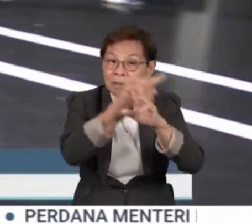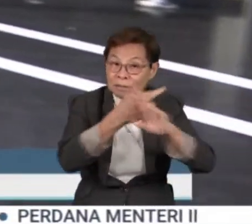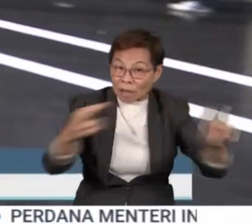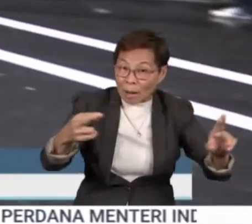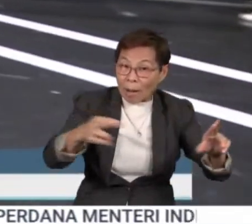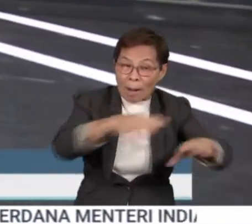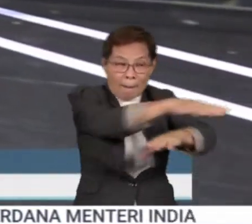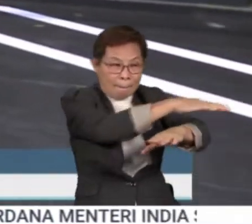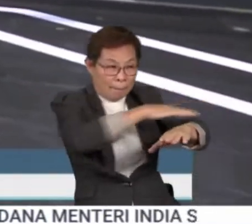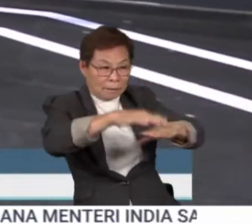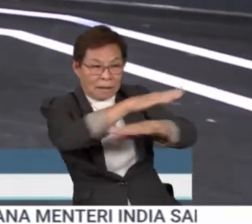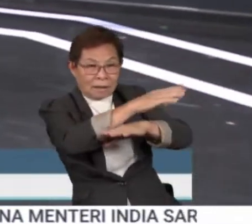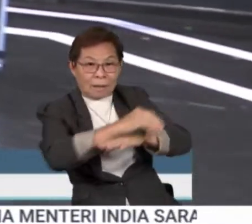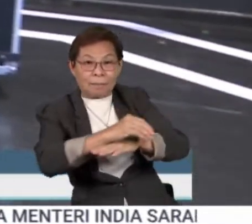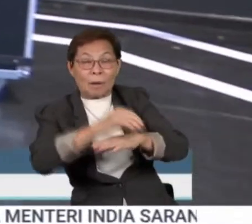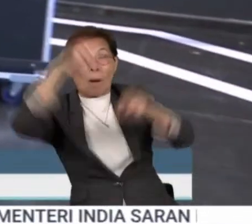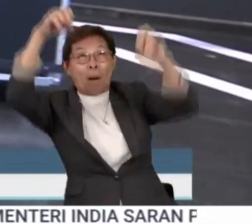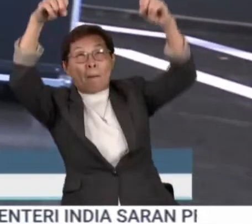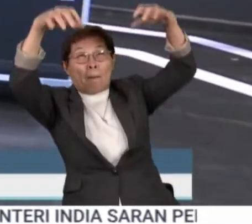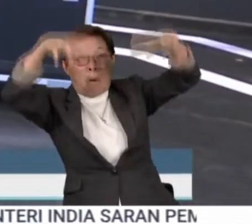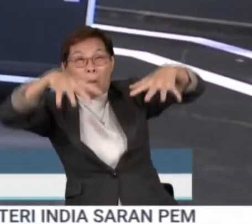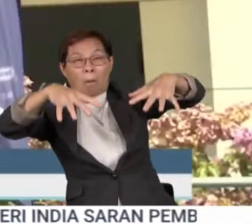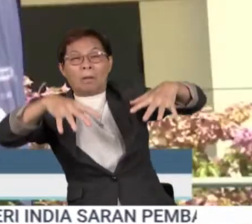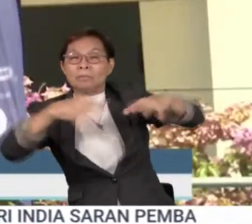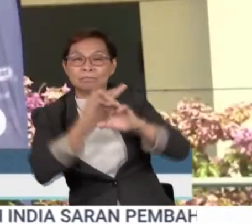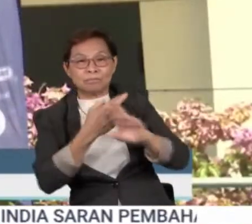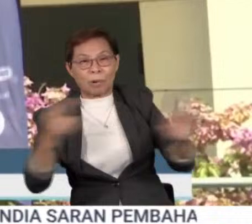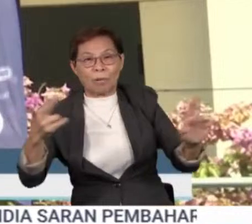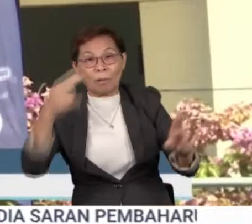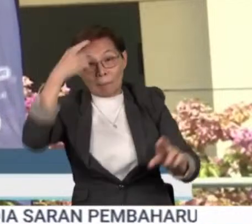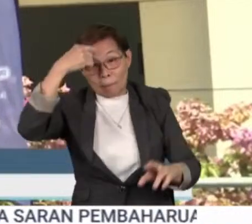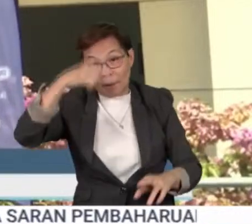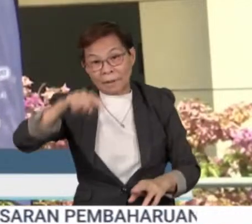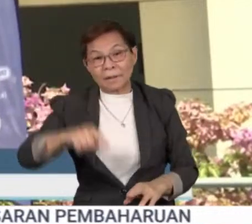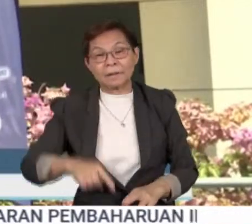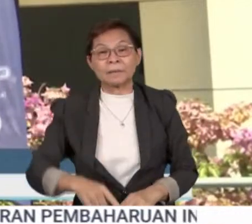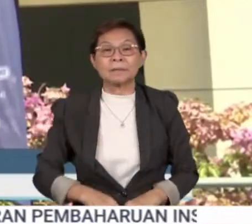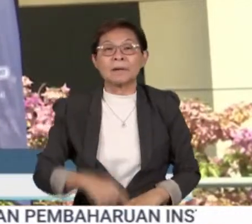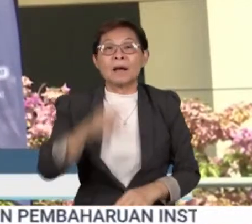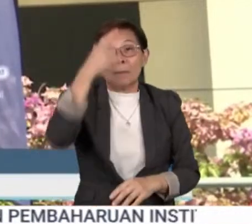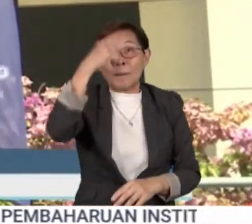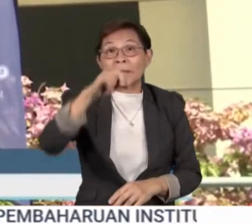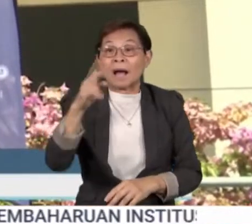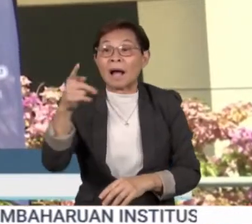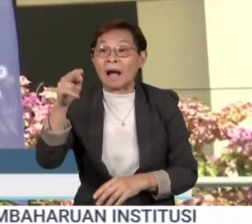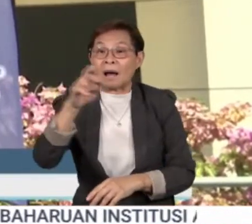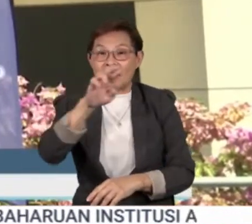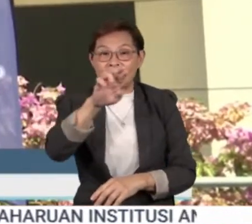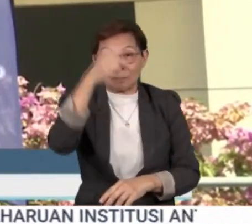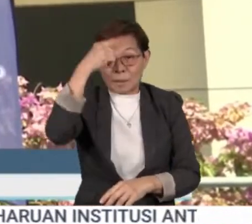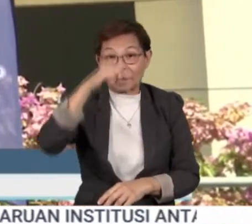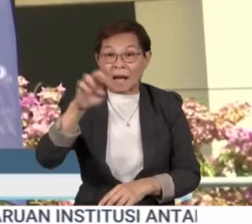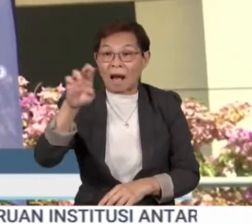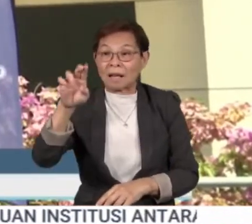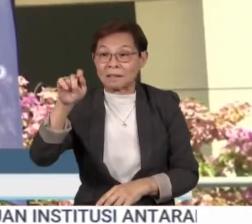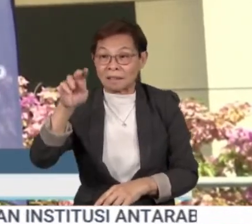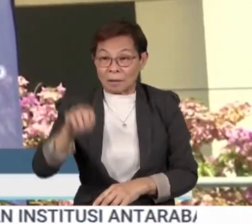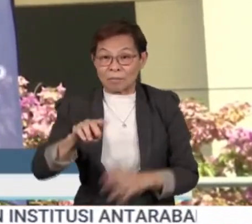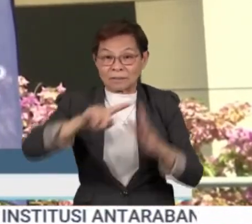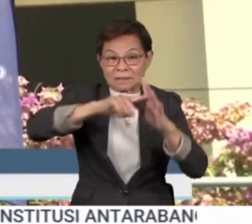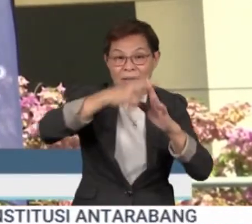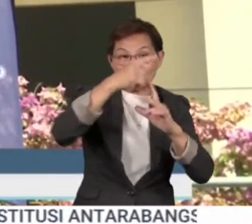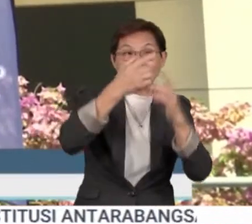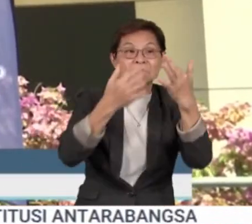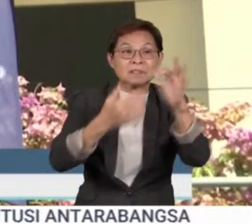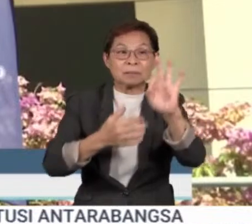persiapan pentas dan pencahayaan. Bagi pihak RTM sendiri, bermula